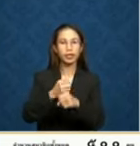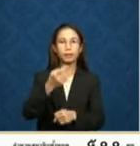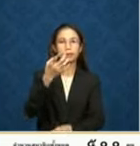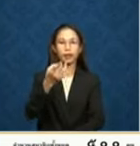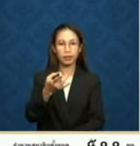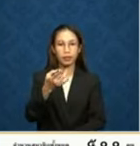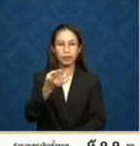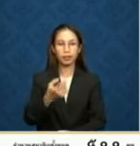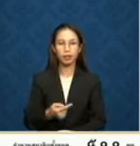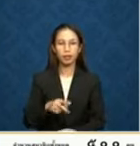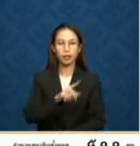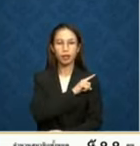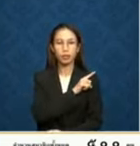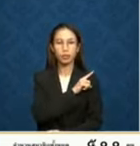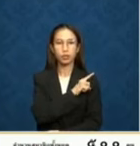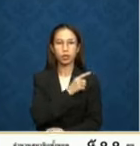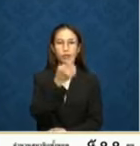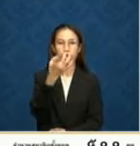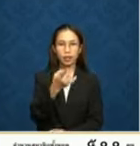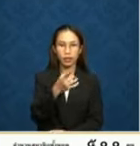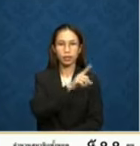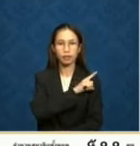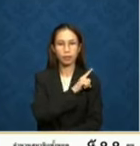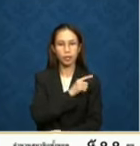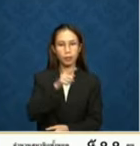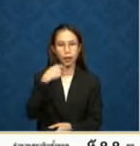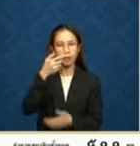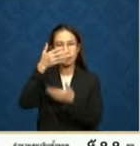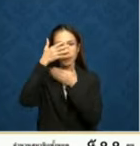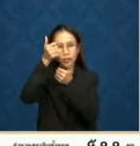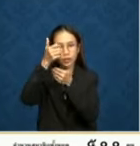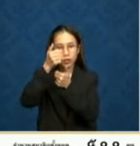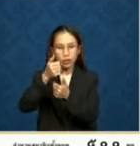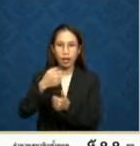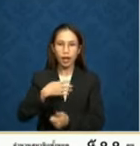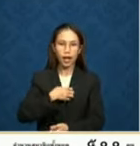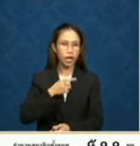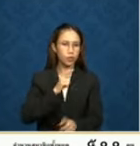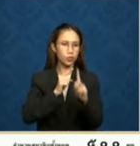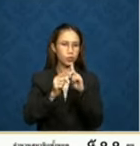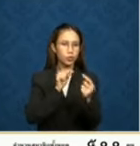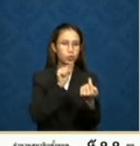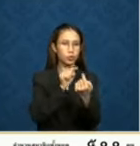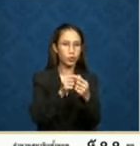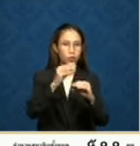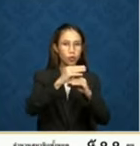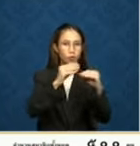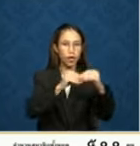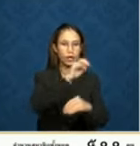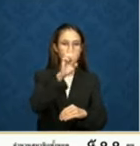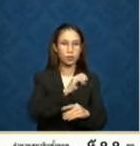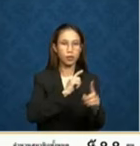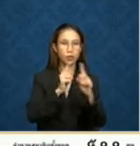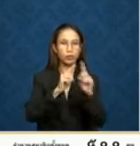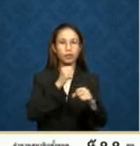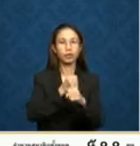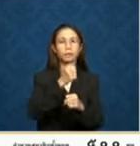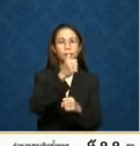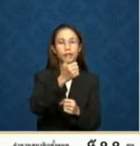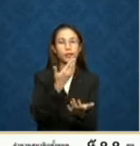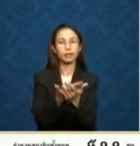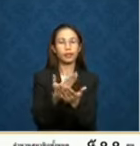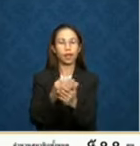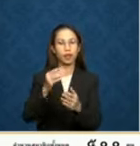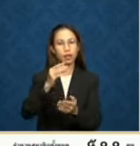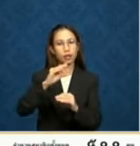เป็คนรพช KIRK โครงการนั้น ประชาชน คไหนสนใจสามารตดต่ผู้รัพชอควการนั้นนั้ได้ทาง E.μεลเอใช้งบประมาณแบ